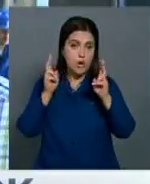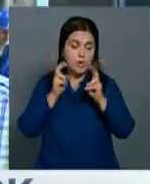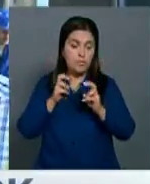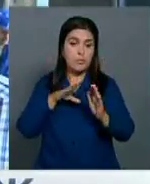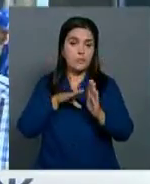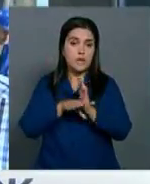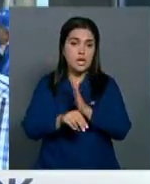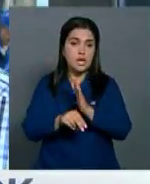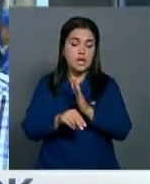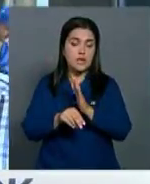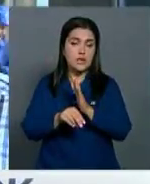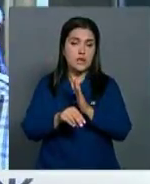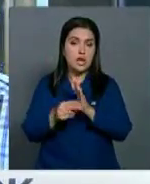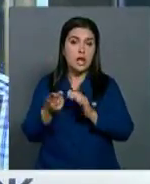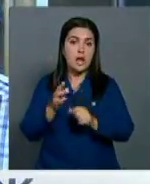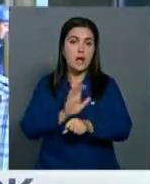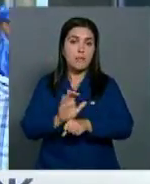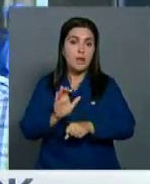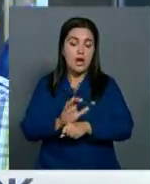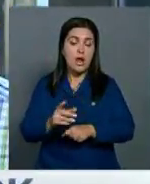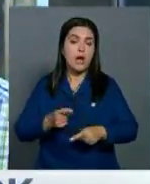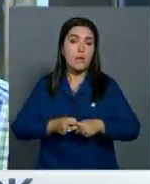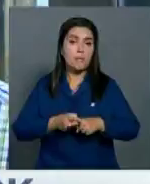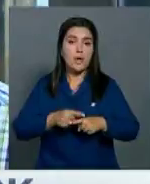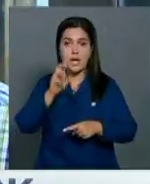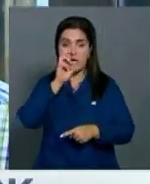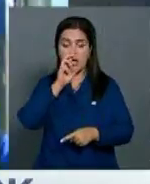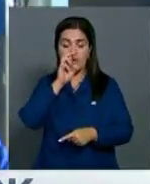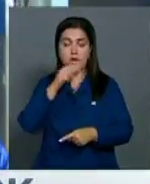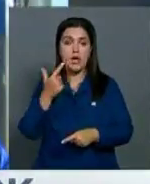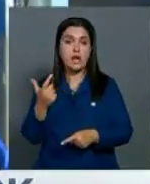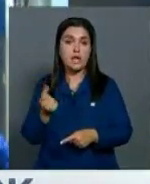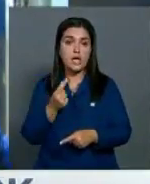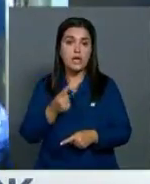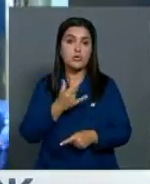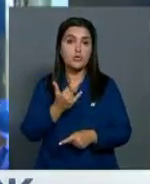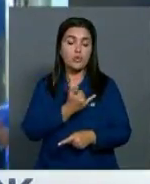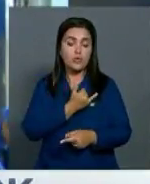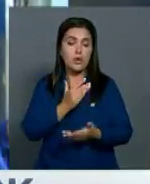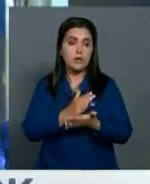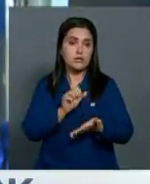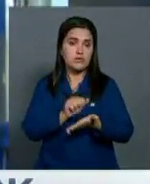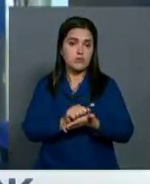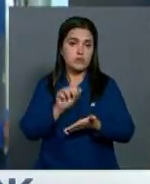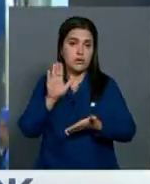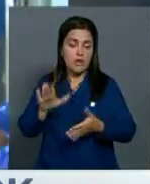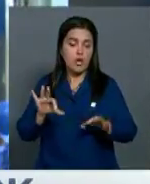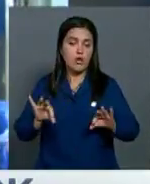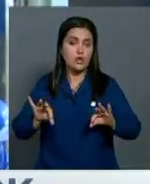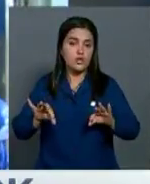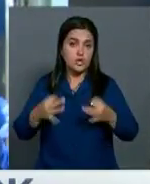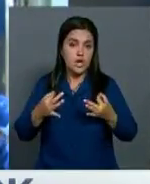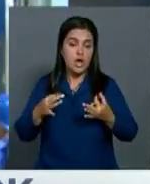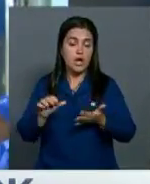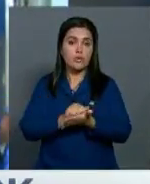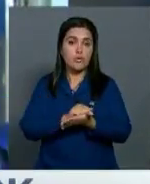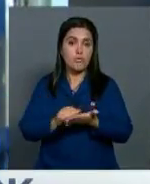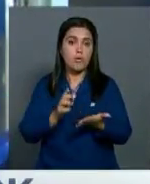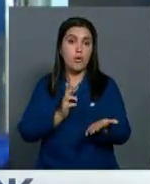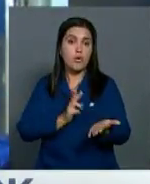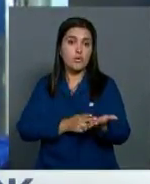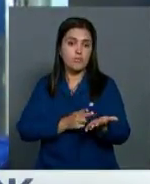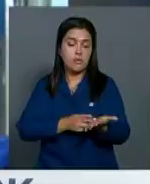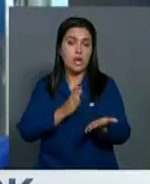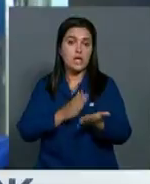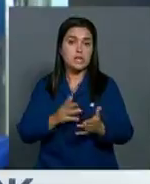для производителей оборудования для нефтегазовой отрасли. Мы сертифицировали наш продукт, который подтвержден был